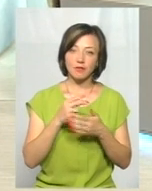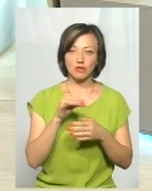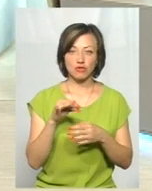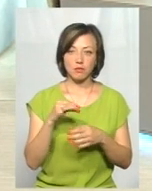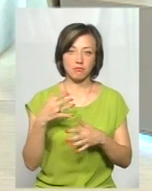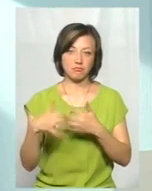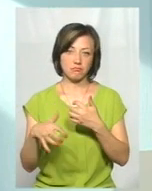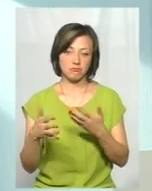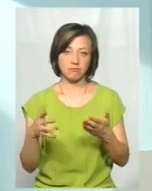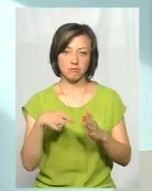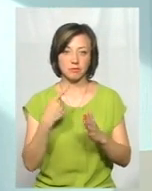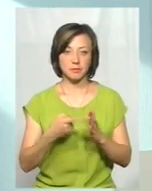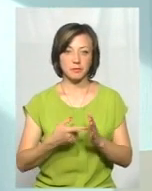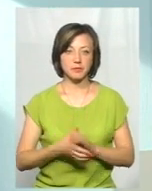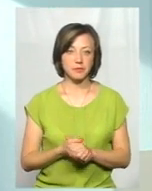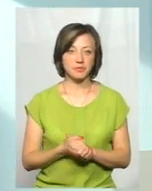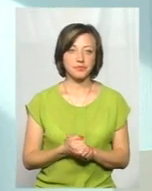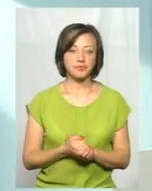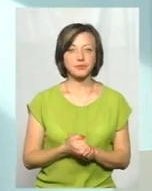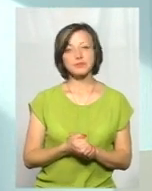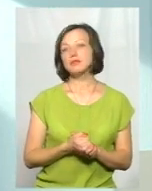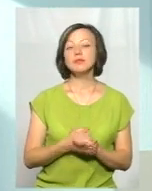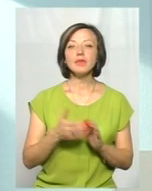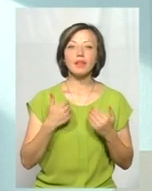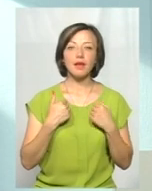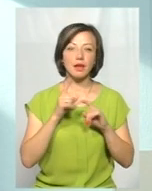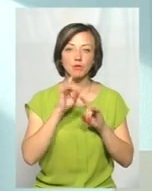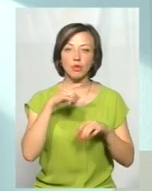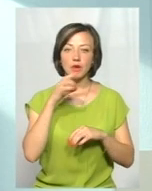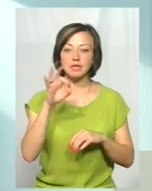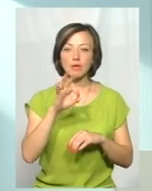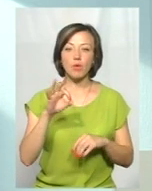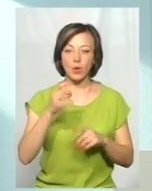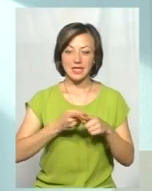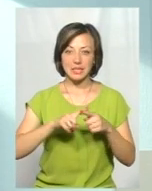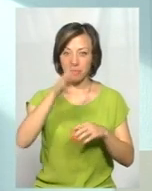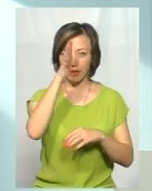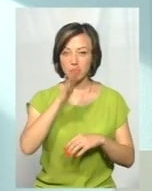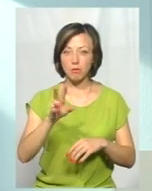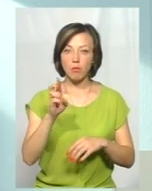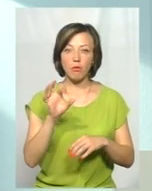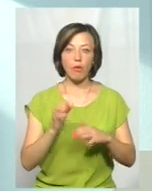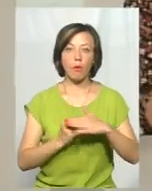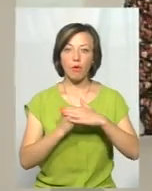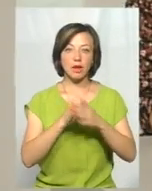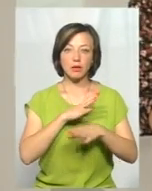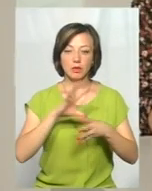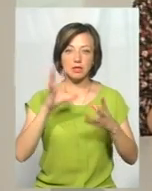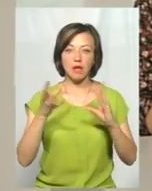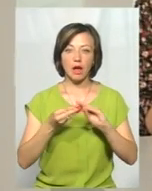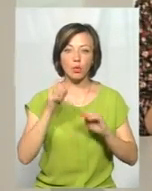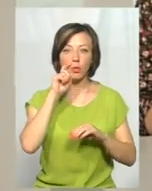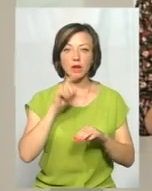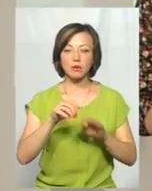не активні? Ну, я не буду говорити за ці 5 місяців, тому що, оскільки опора не робила